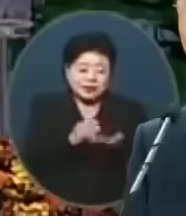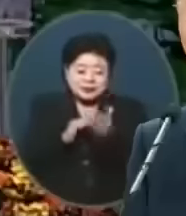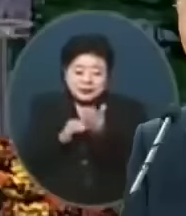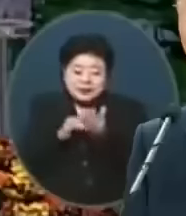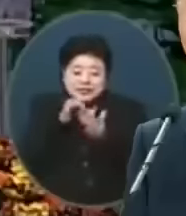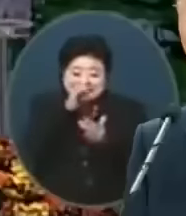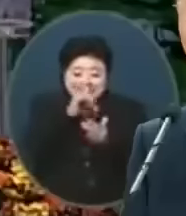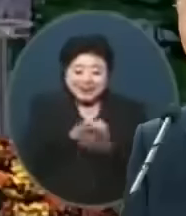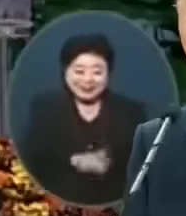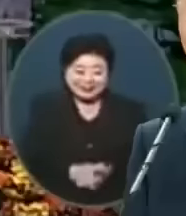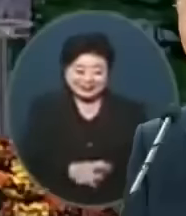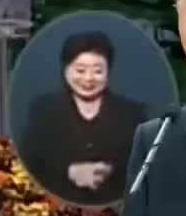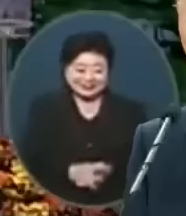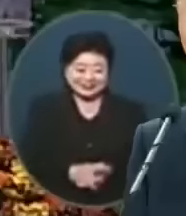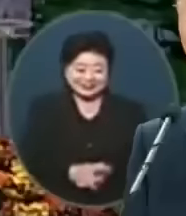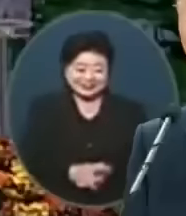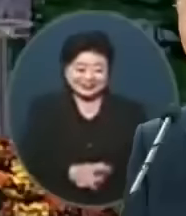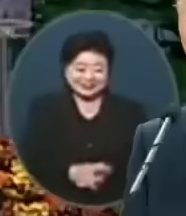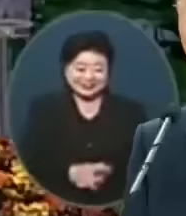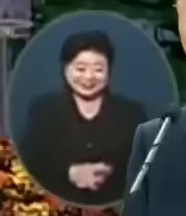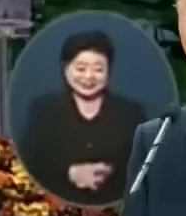숨겨져 있다고 말하겠습니다.